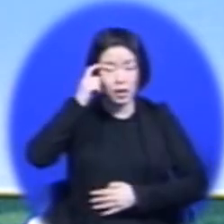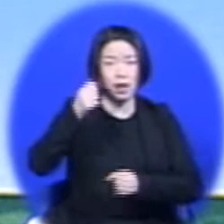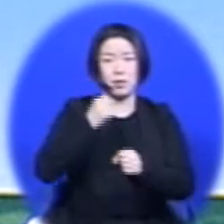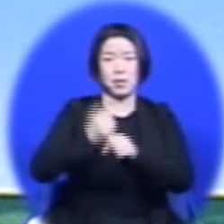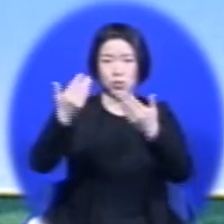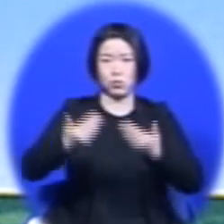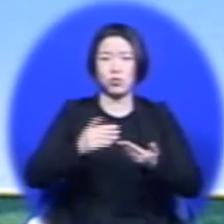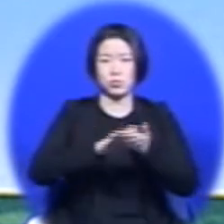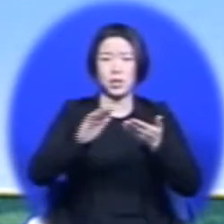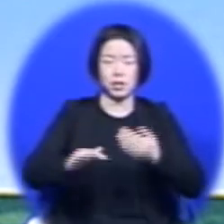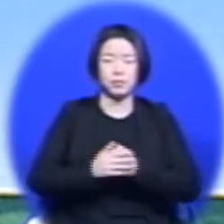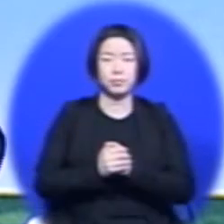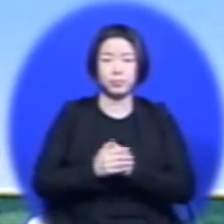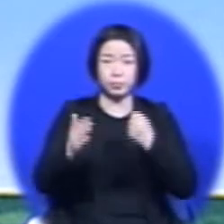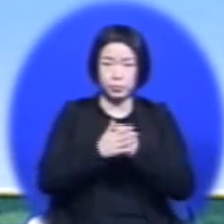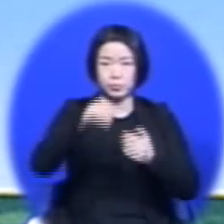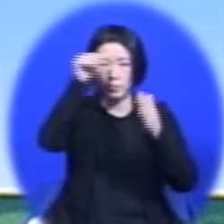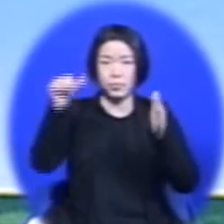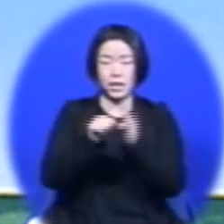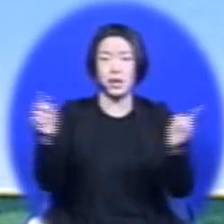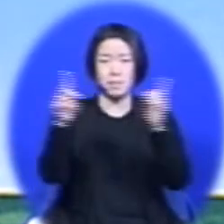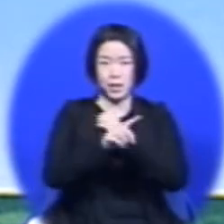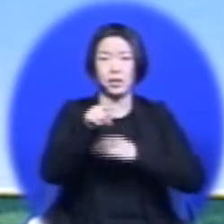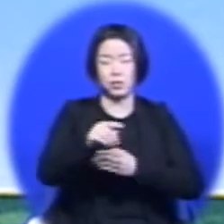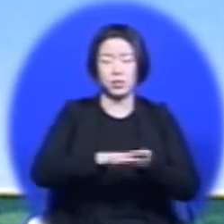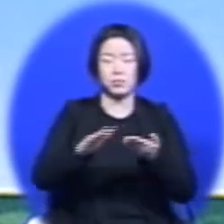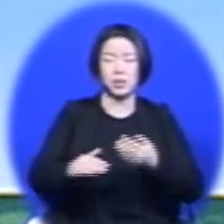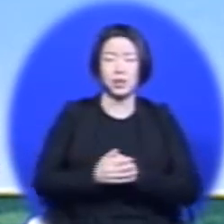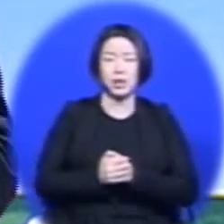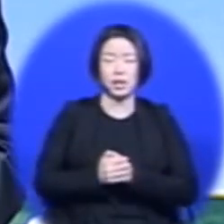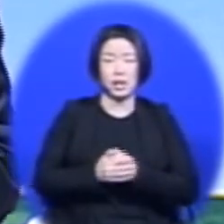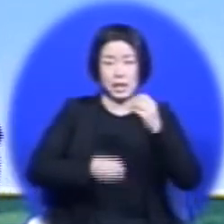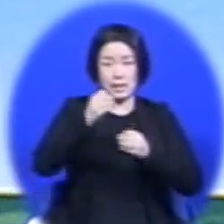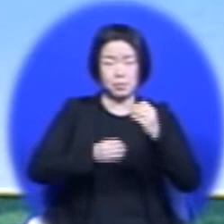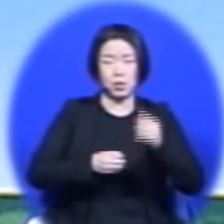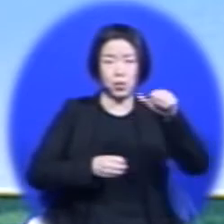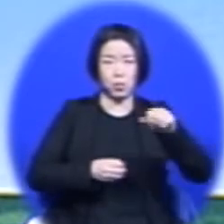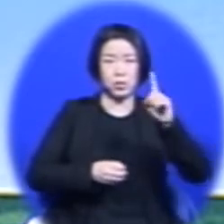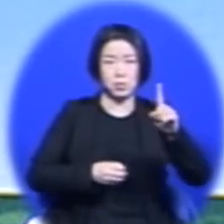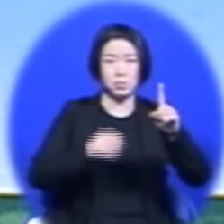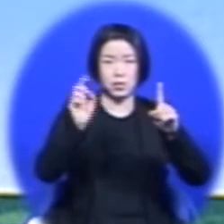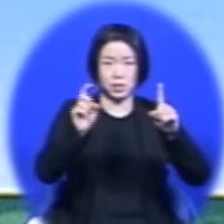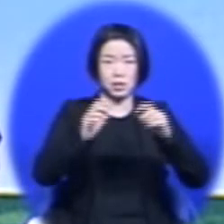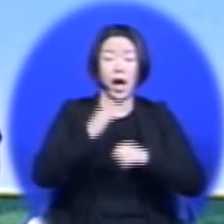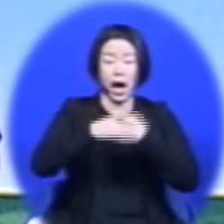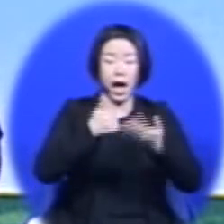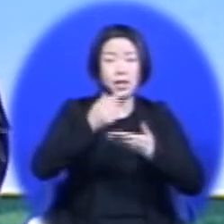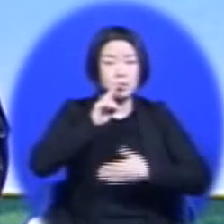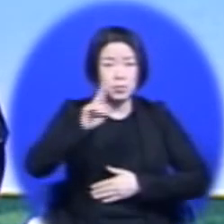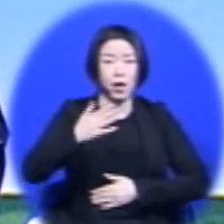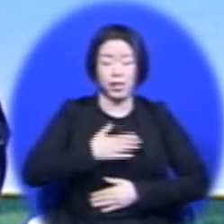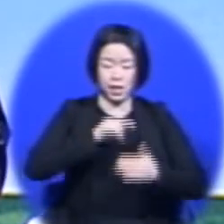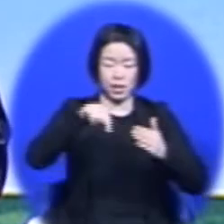만들어 주십니다. 그래서 인생이 바뀌는 겁니다. 시편 51편 10절에 하나님이여